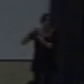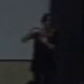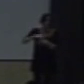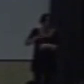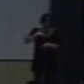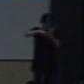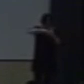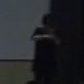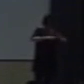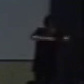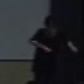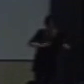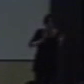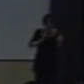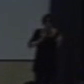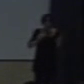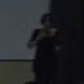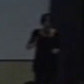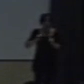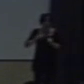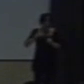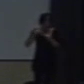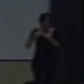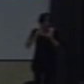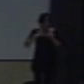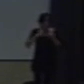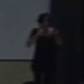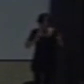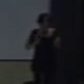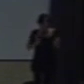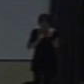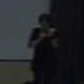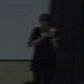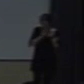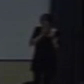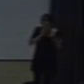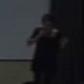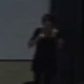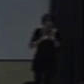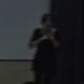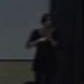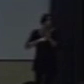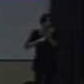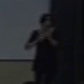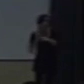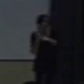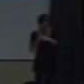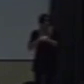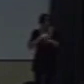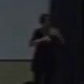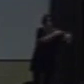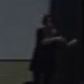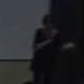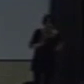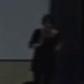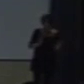jo estic entusiasmat i de moment m'està... Suposo que també hi ha un punt que li saps trobar a la mida, no? És com qualsevol descoberta, però ara en aquest moment